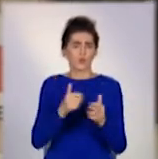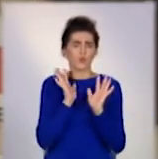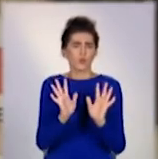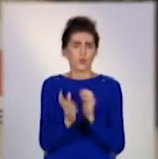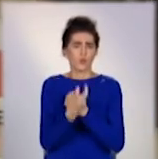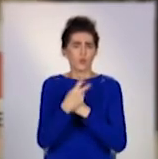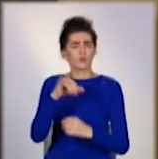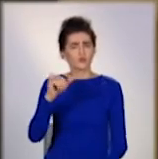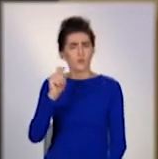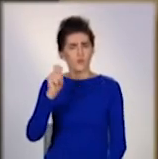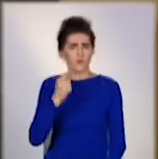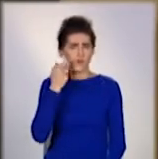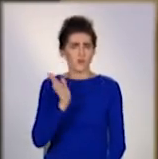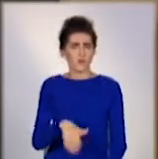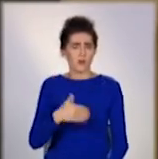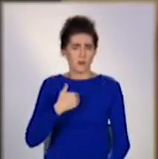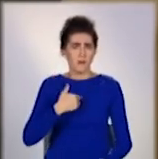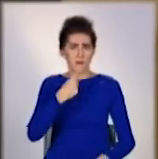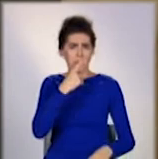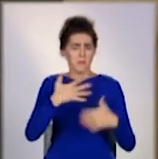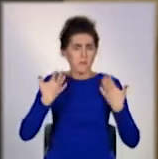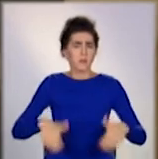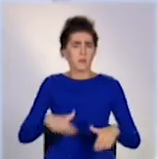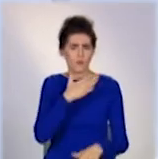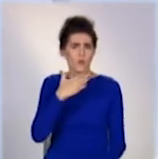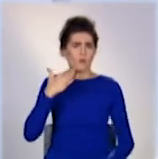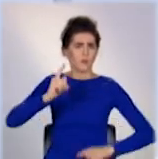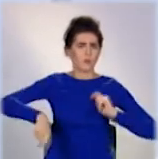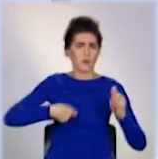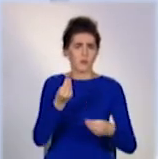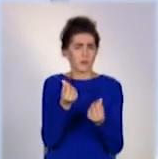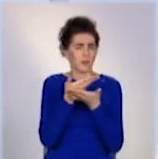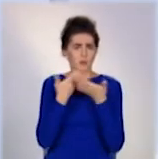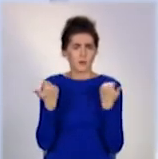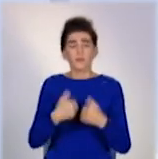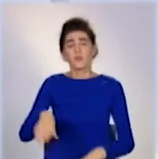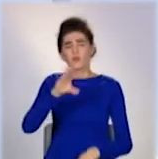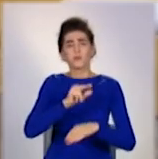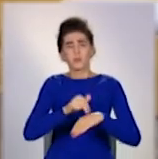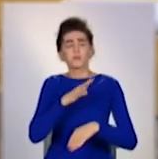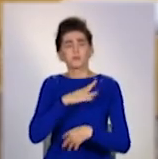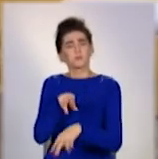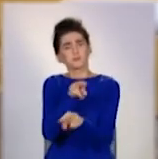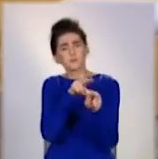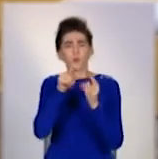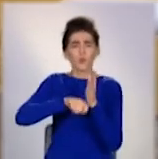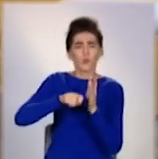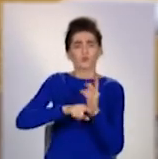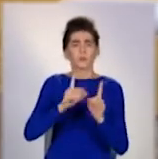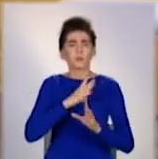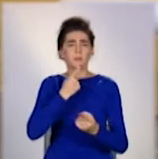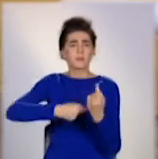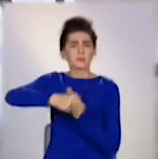субота-воскресенье в основному. Ми потеряли і в роботі, і мастера, і в зарплаті. Правоохоронці говорять, стежили за тим, аби підприємці